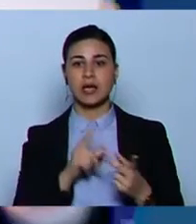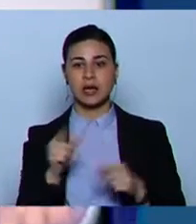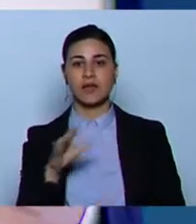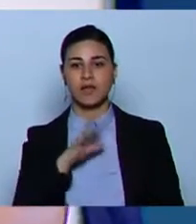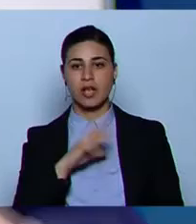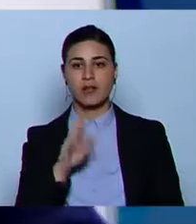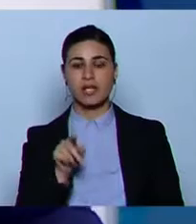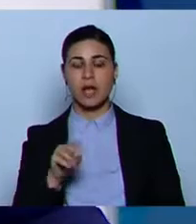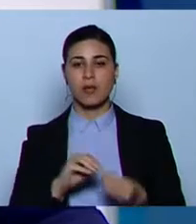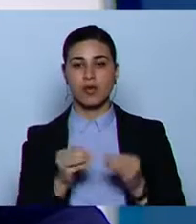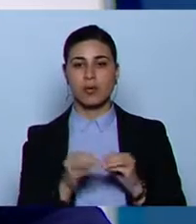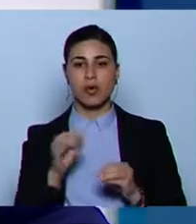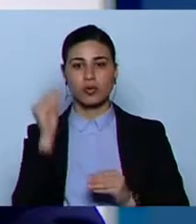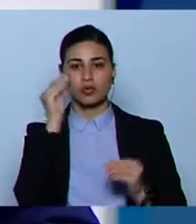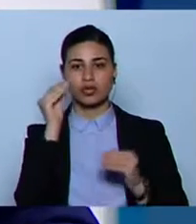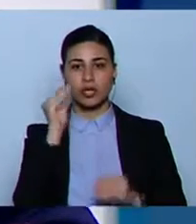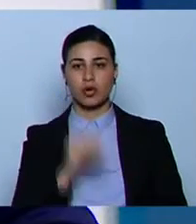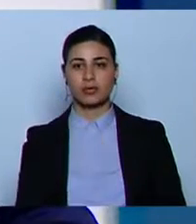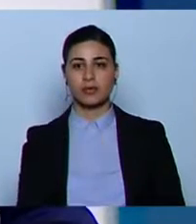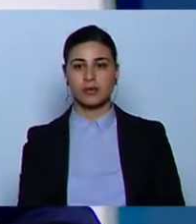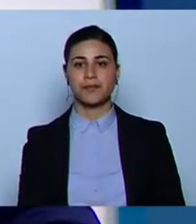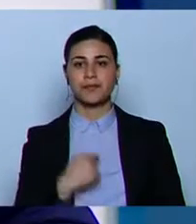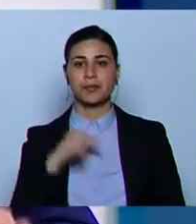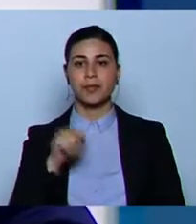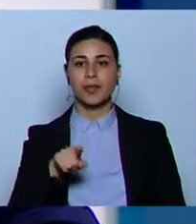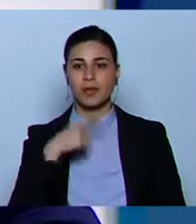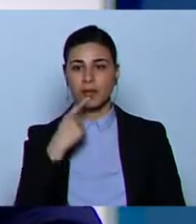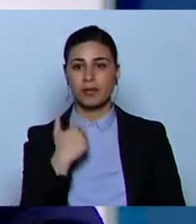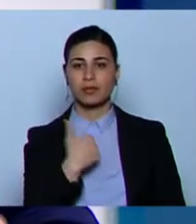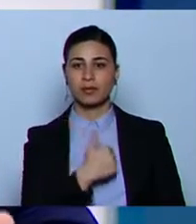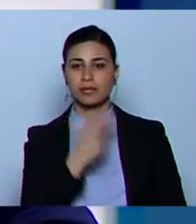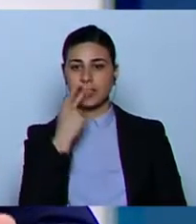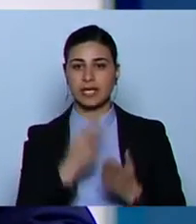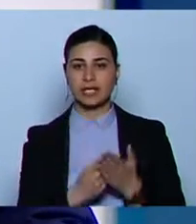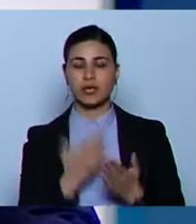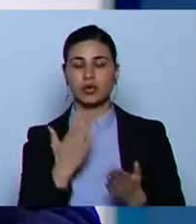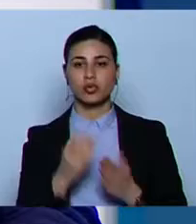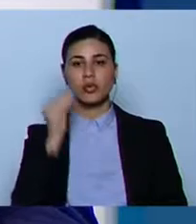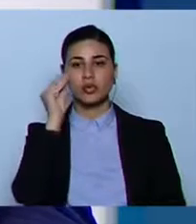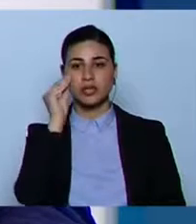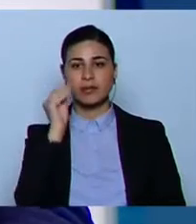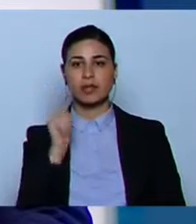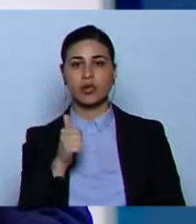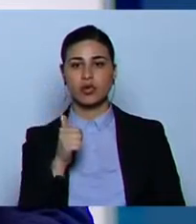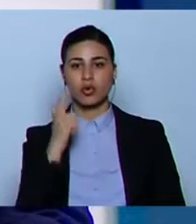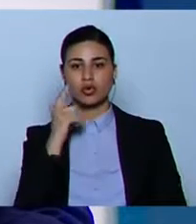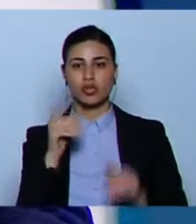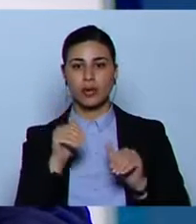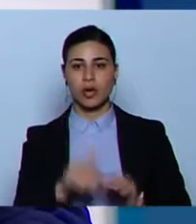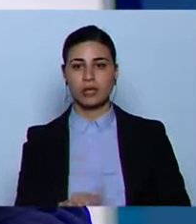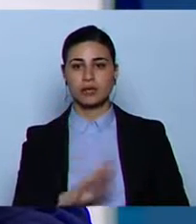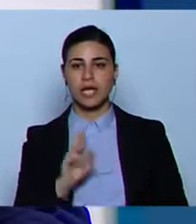ამ პრობლემებზე ვჯელობდით. მე აქ საუბრობ, მინდა დაგანახოთ თუ მოსაზრებებთან როგორ